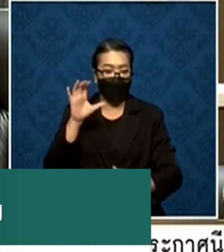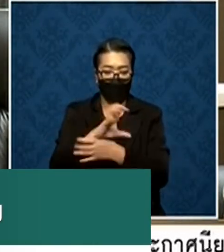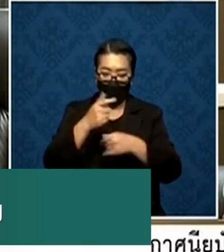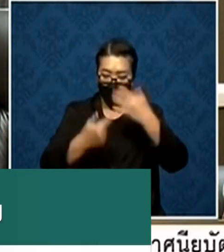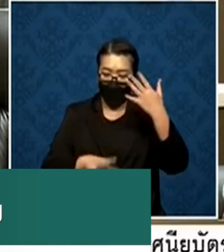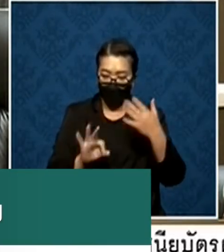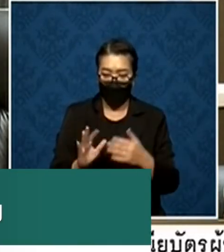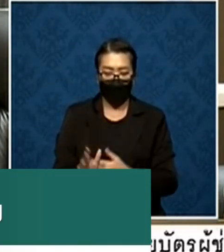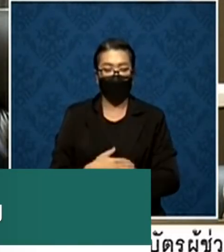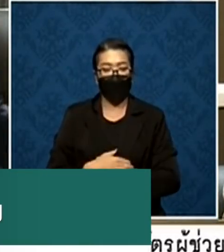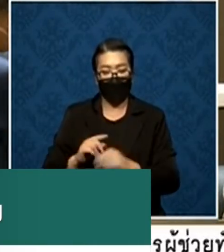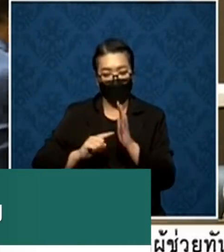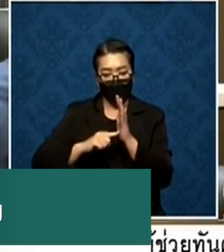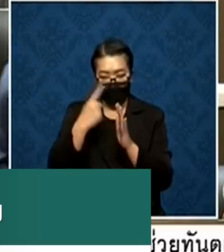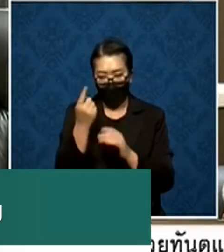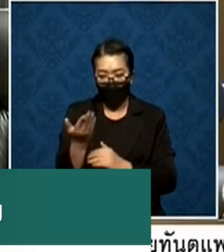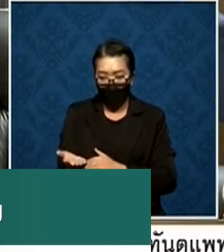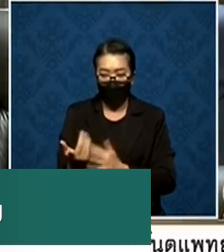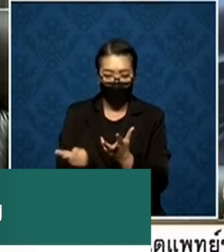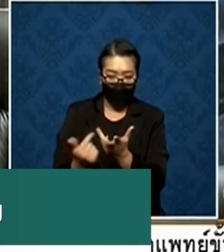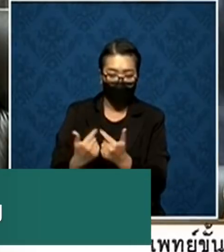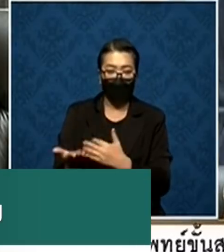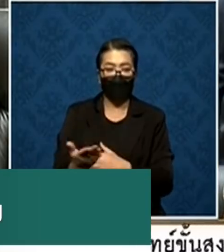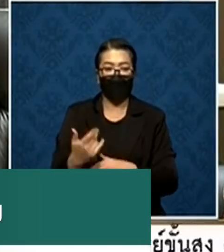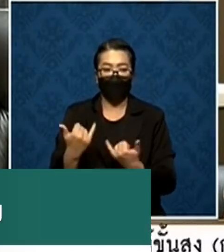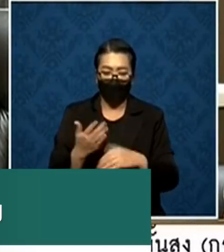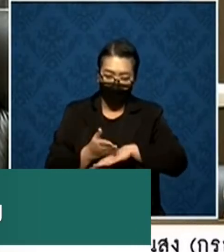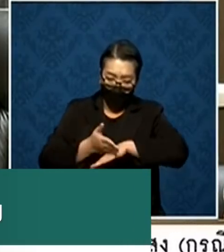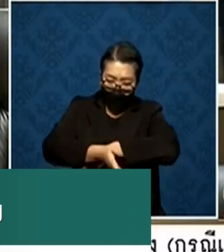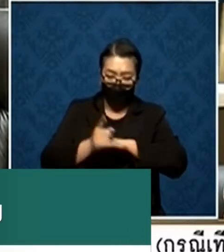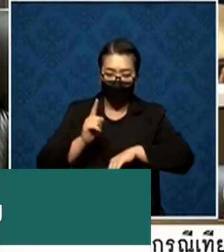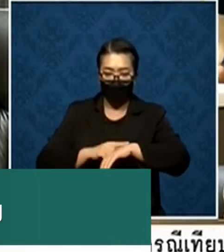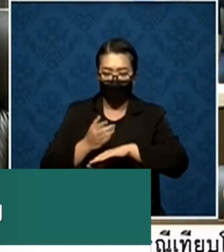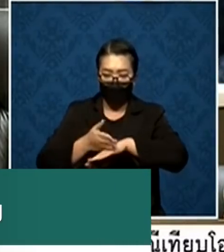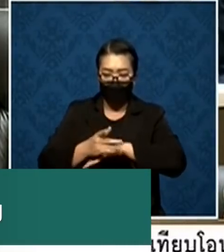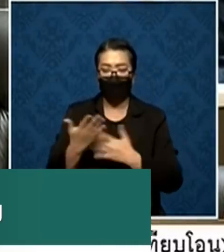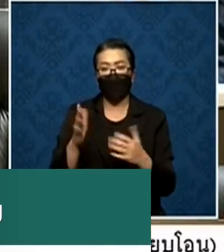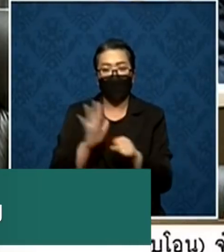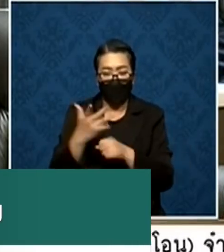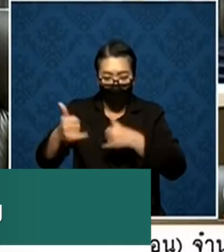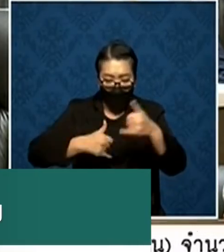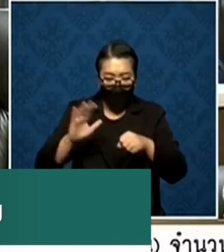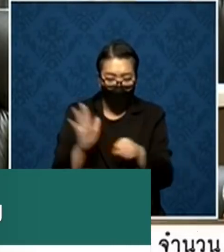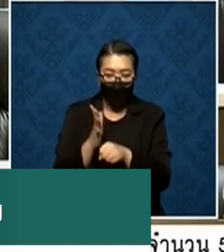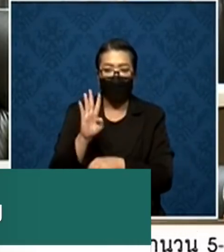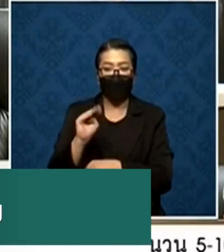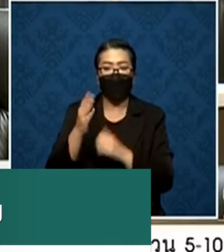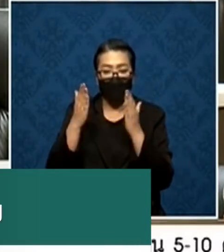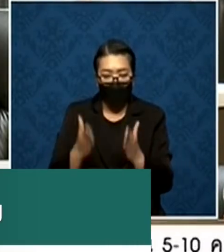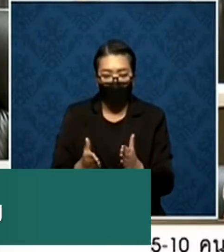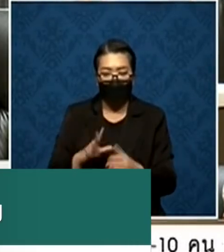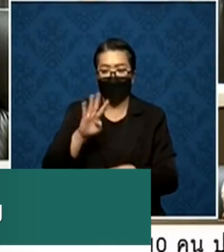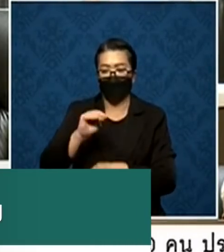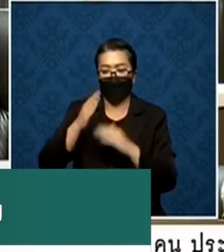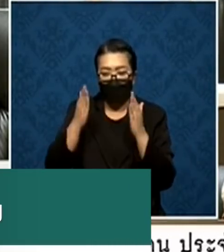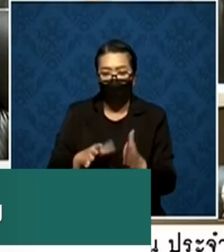มันทำไม่ได้เพราะว่ามันอยู่ในสายตาแต่ว่าทำให้ถูกใจเนี่ยแน่นอนอาจจะเป็นไปได้ว่าเวลาเราทำแล้วเขาไม่ถูกใจก็เ